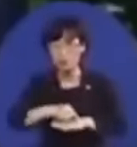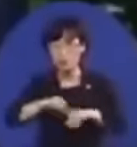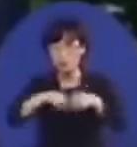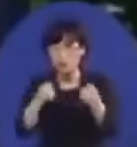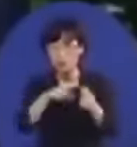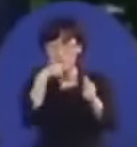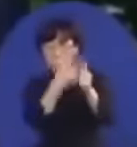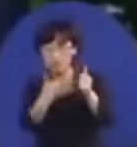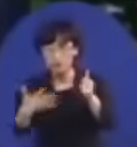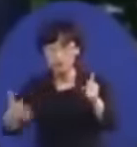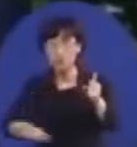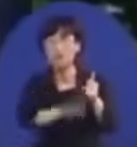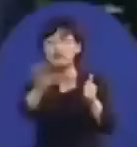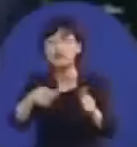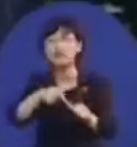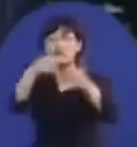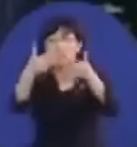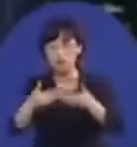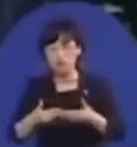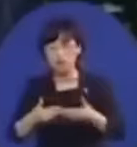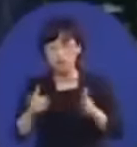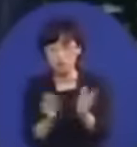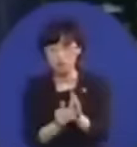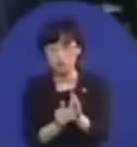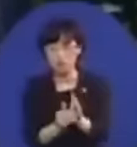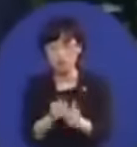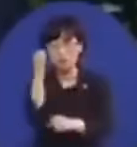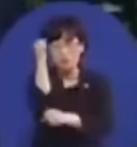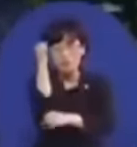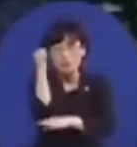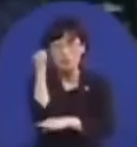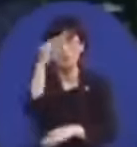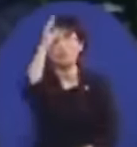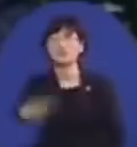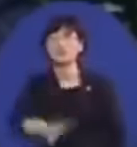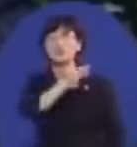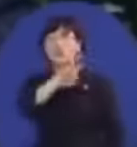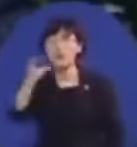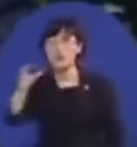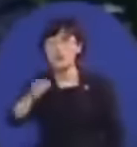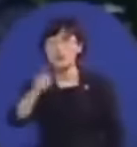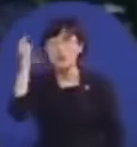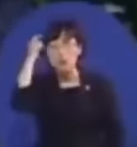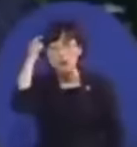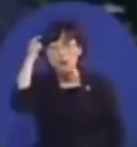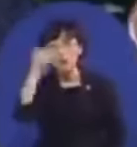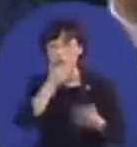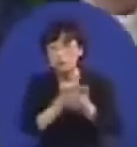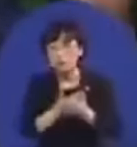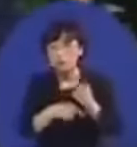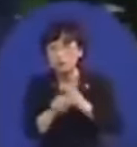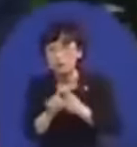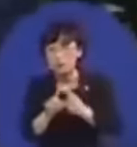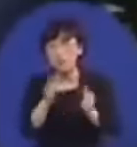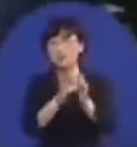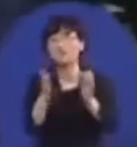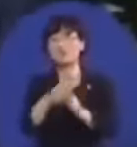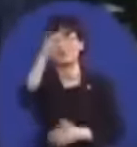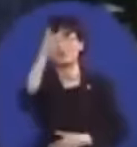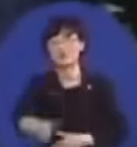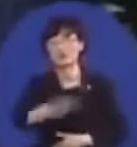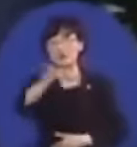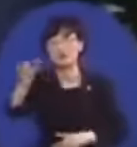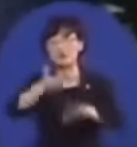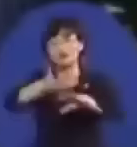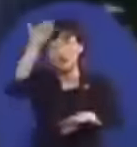우리에게 구원을 베푸는 근본입니다. 십자가 왜 그렇게 중요한 것입니까? 예수님은 십자가에서 우리